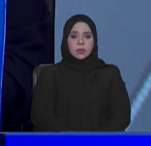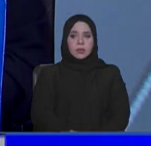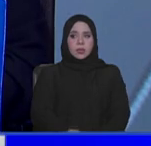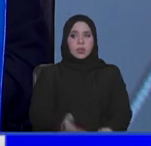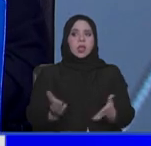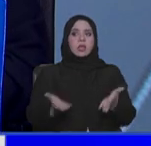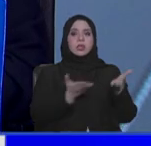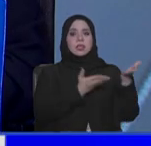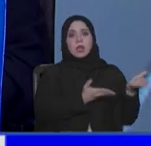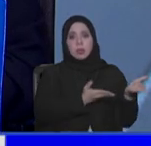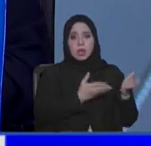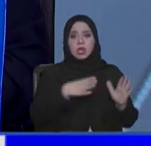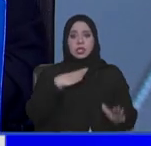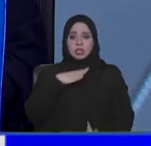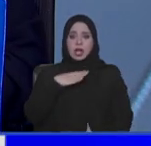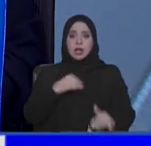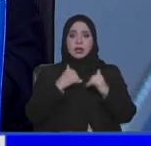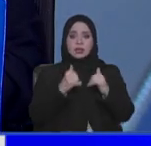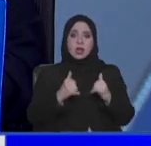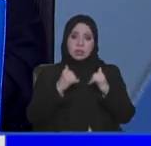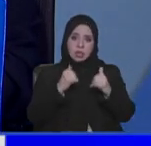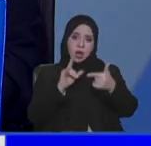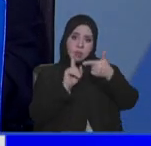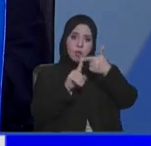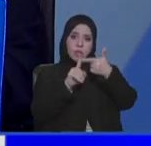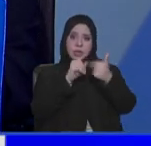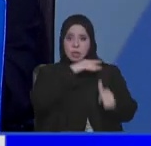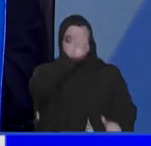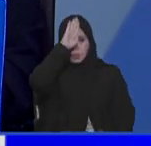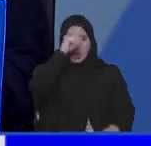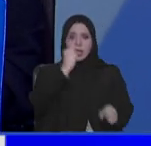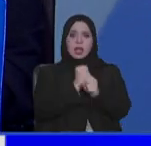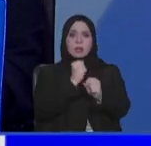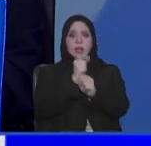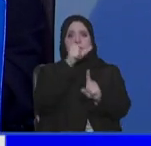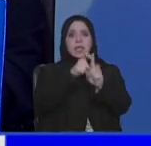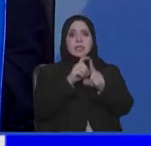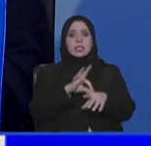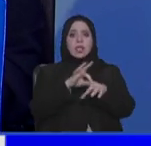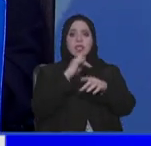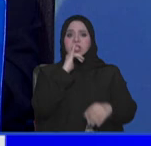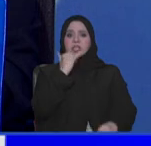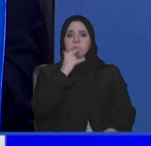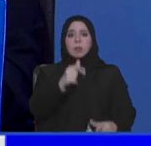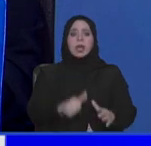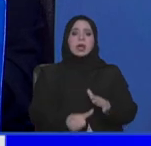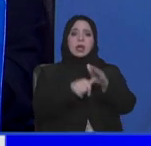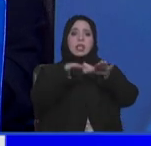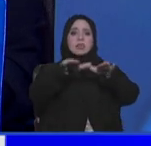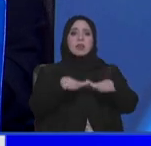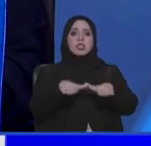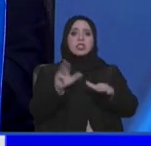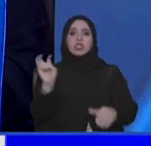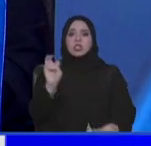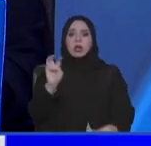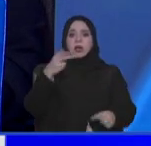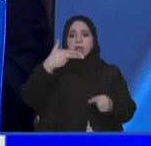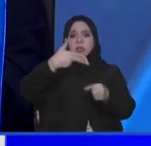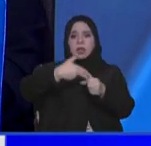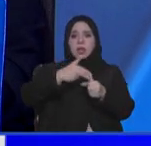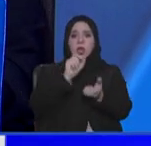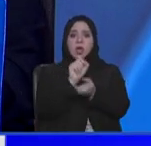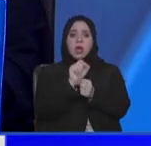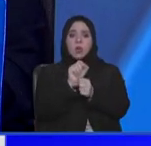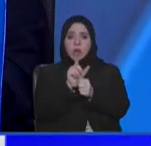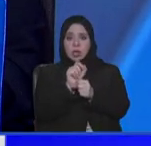هذا وقد استقبل سمو الشيخ ناصر بن حمد الخليفه ممثل جلاله الملك للعمل الانسانيه والشؤون الشباب رئيس مجلس